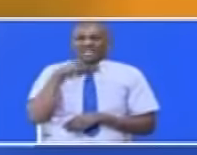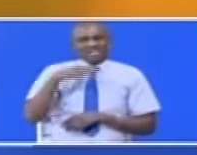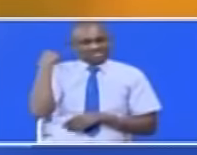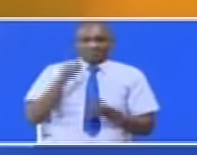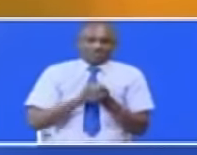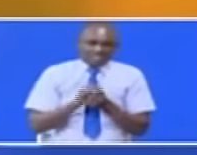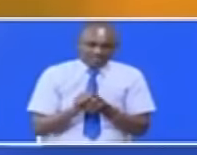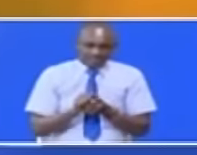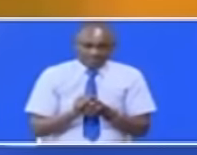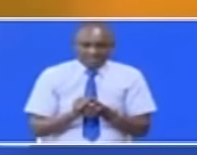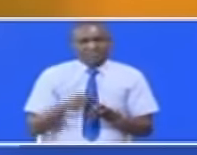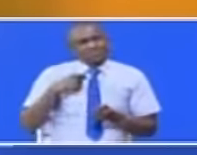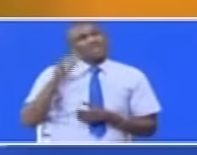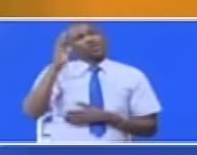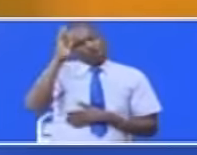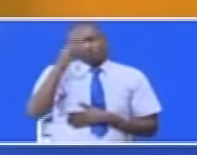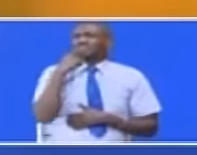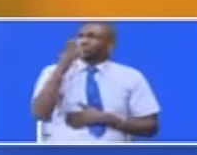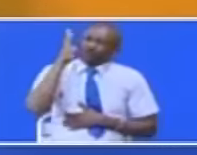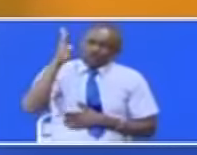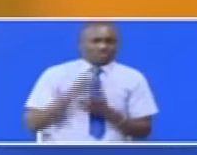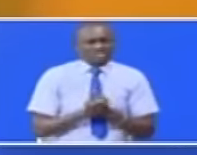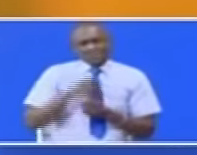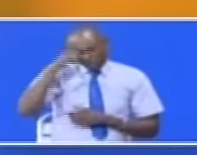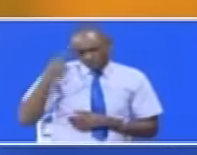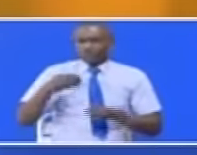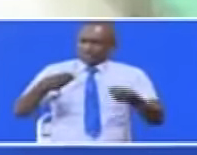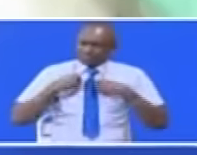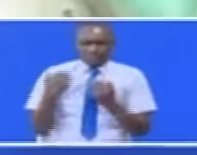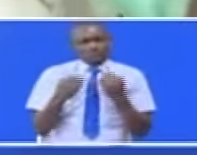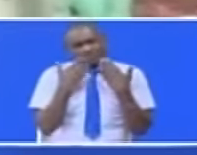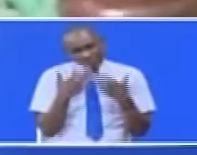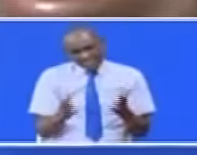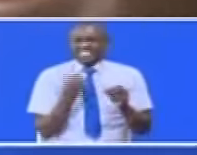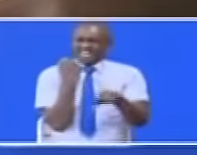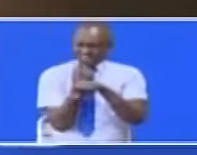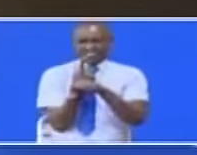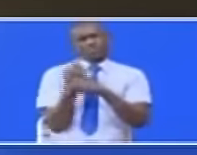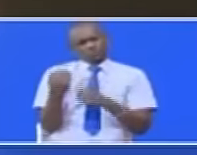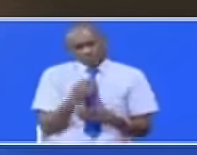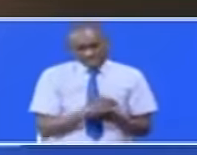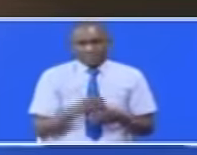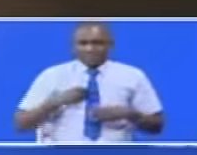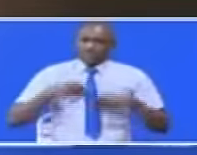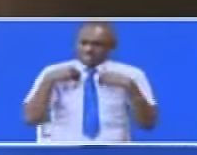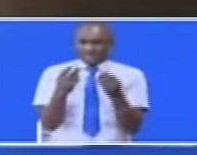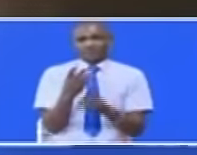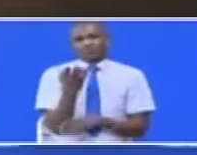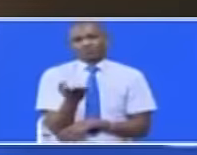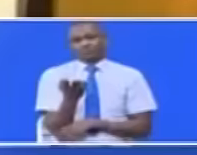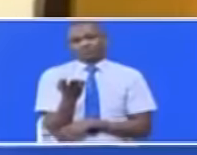nikijua Kama mwenyezi mungu anasikia nikaambia mungu sababu umenipea watoto 11 nitakupea Hata